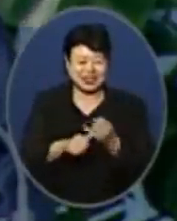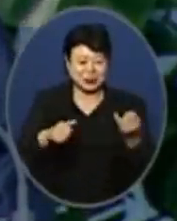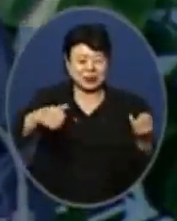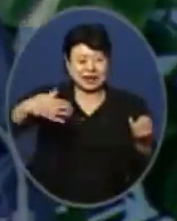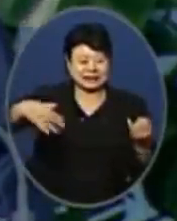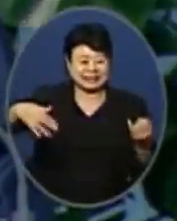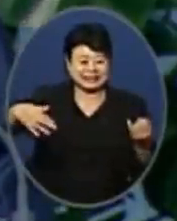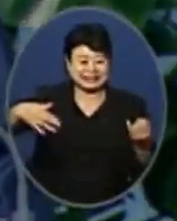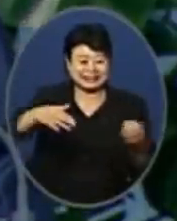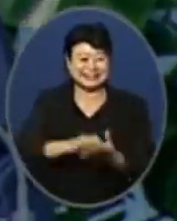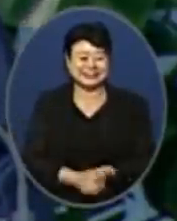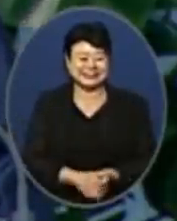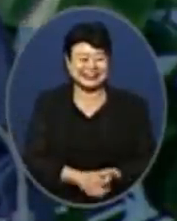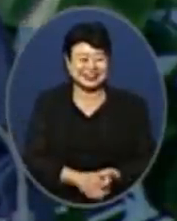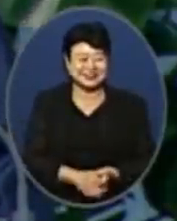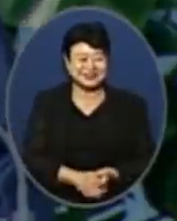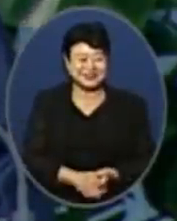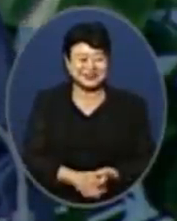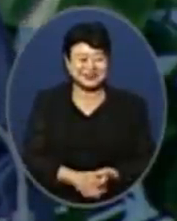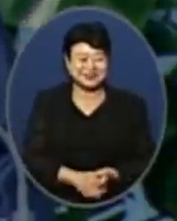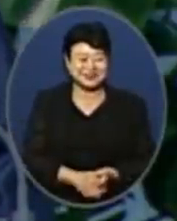했어요.